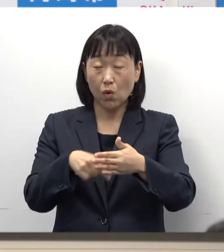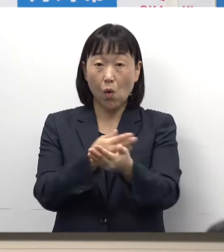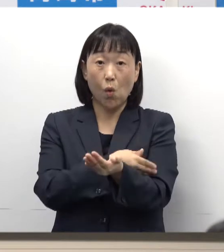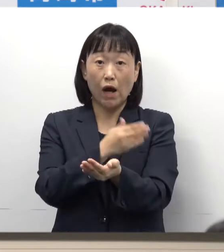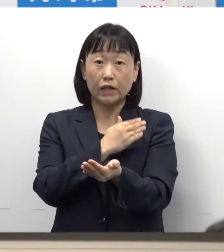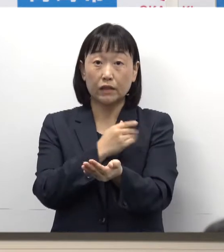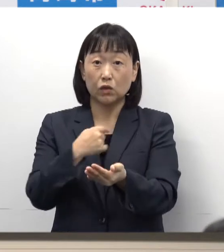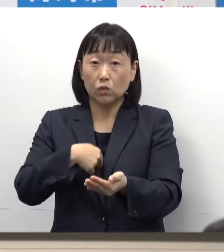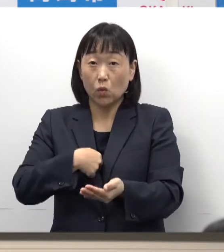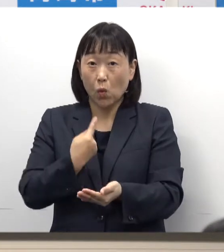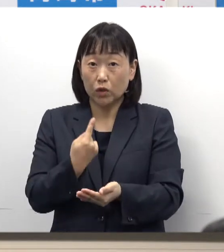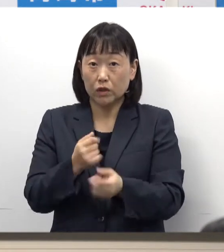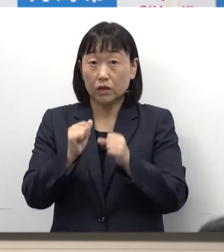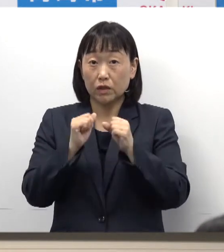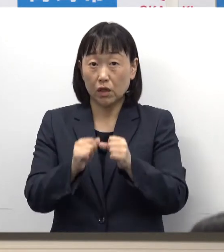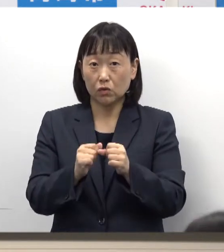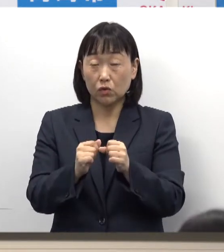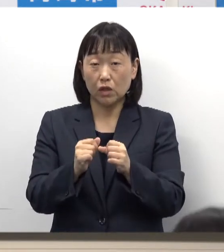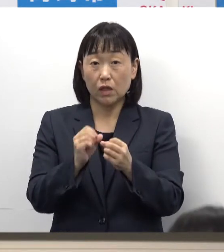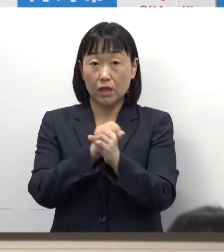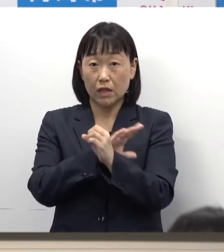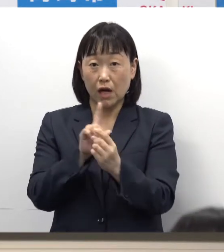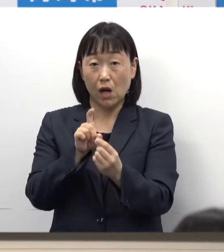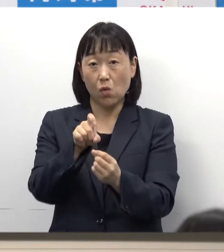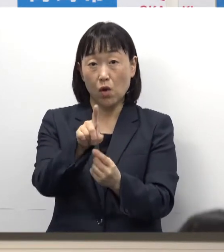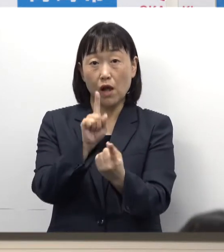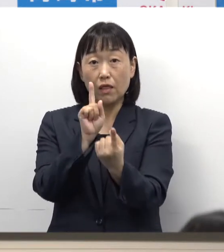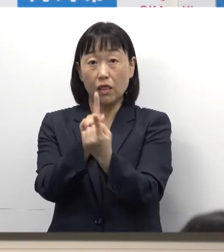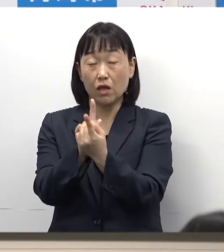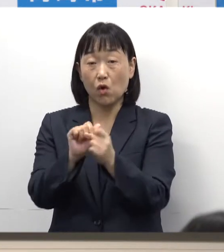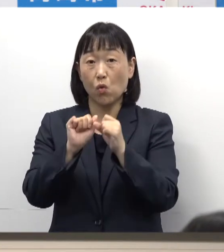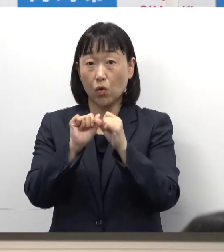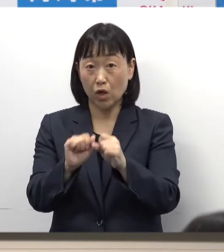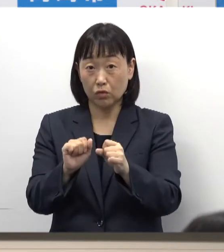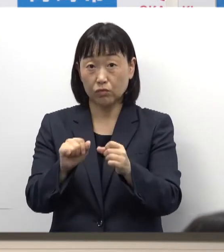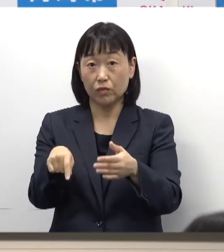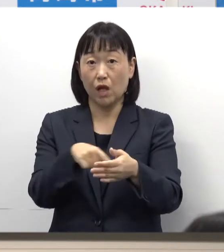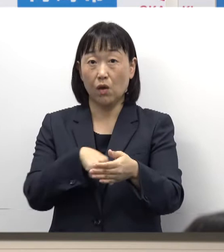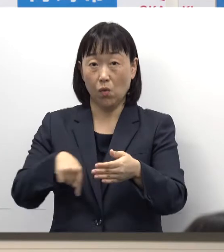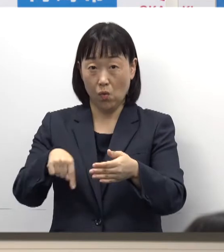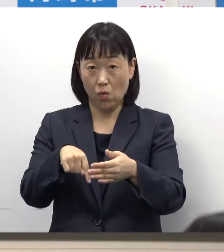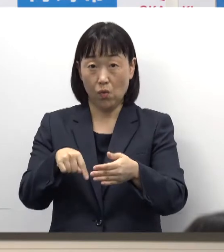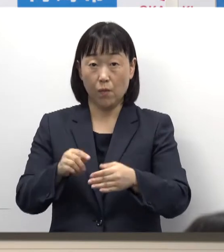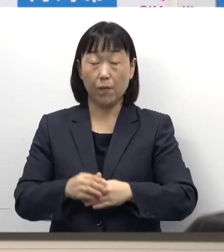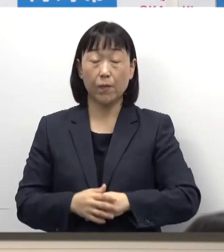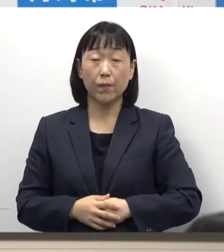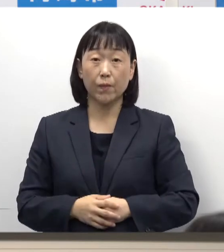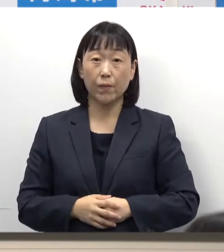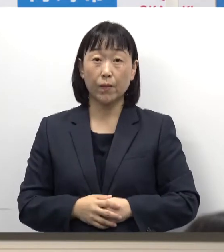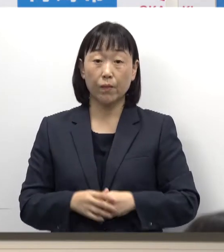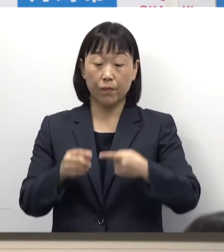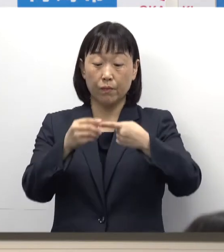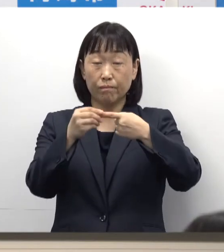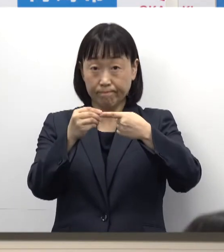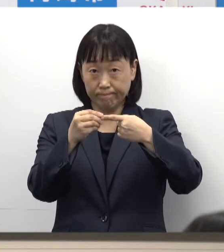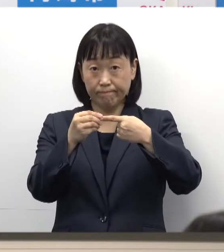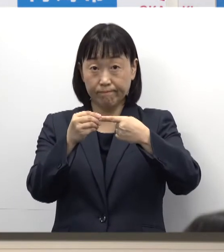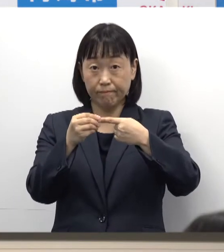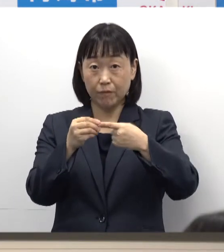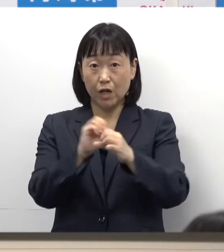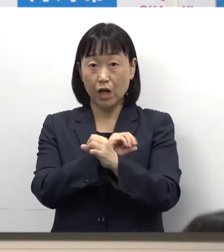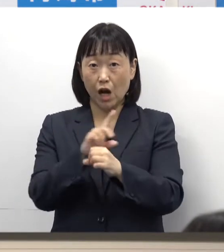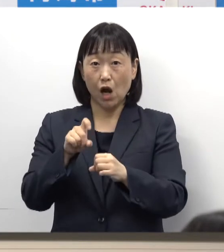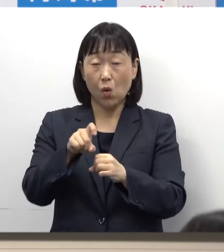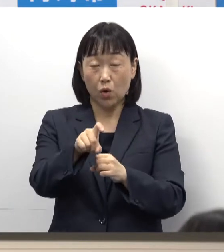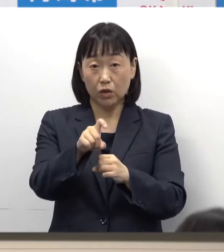本誌独自の新型コーナーうりつ感染症対策として実施するものでございます一番新型